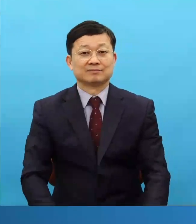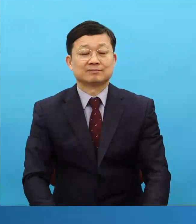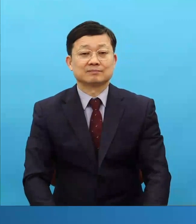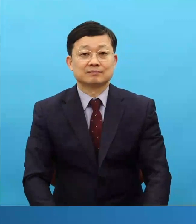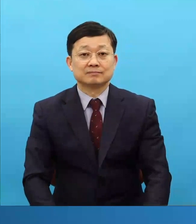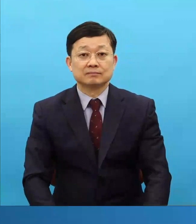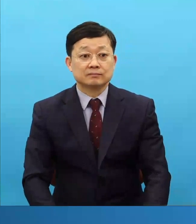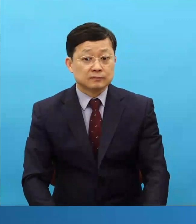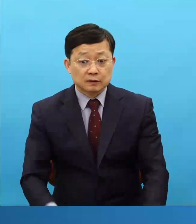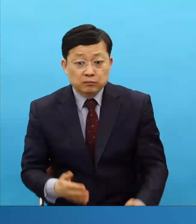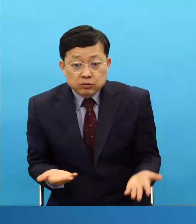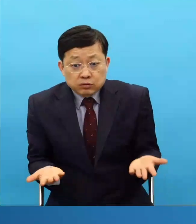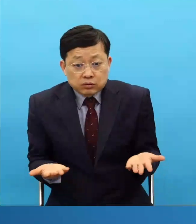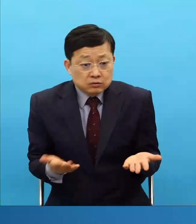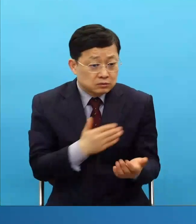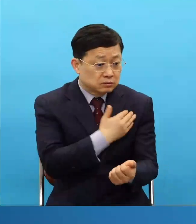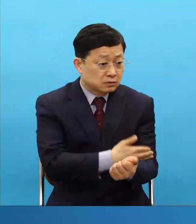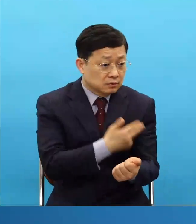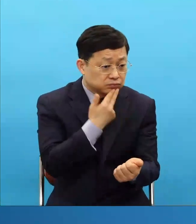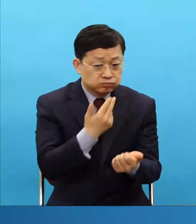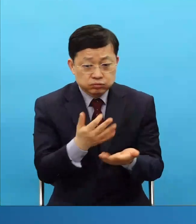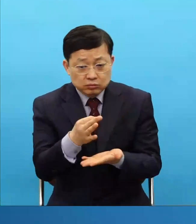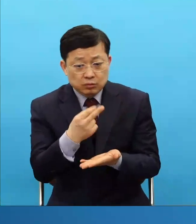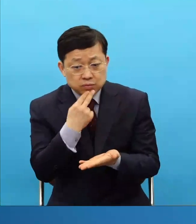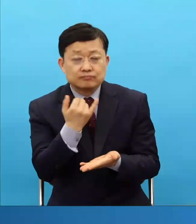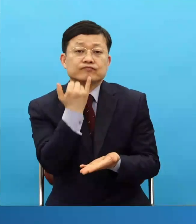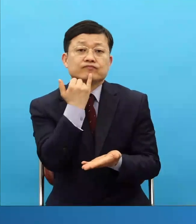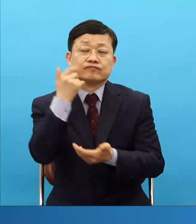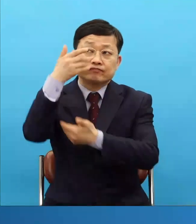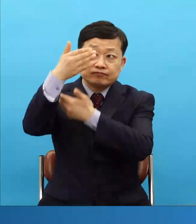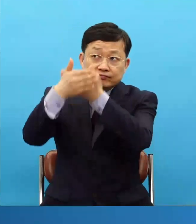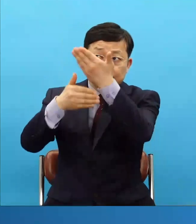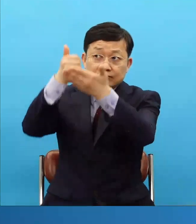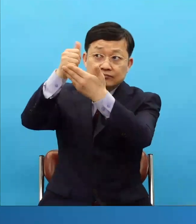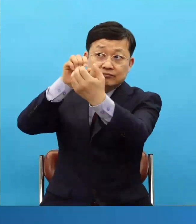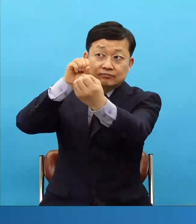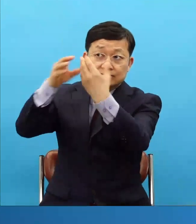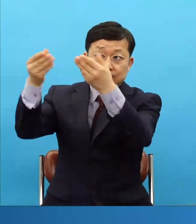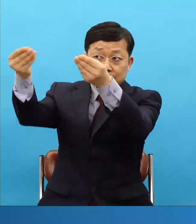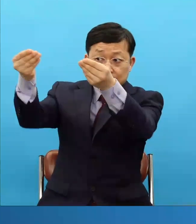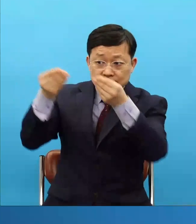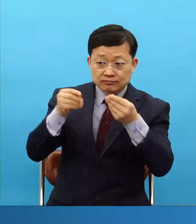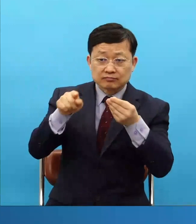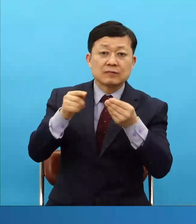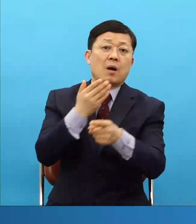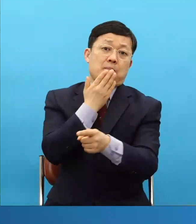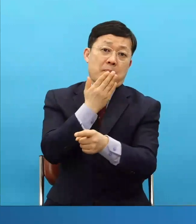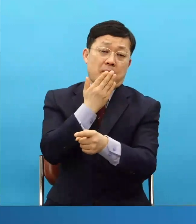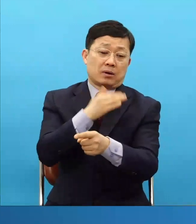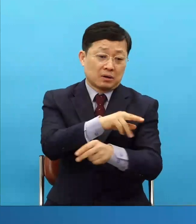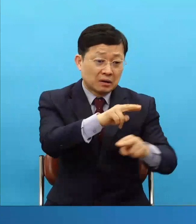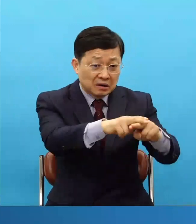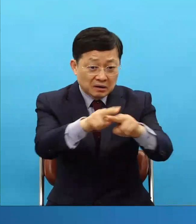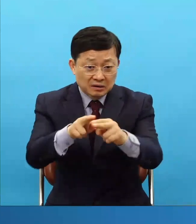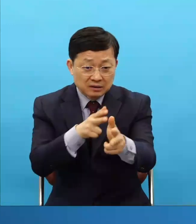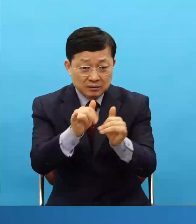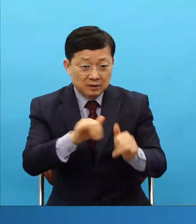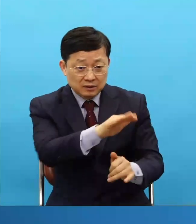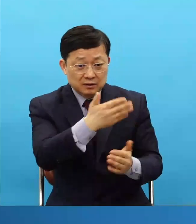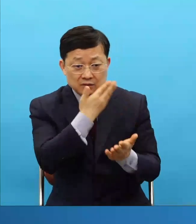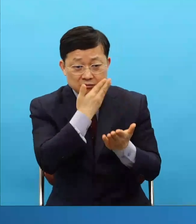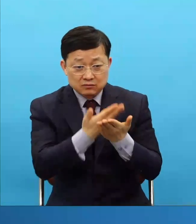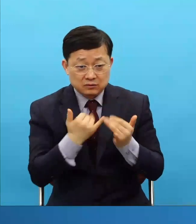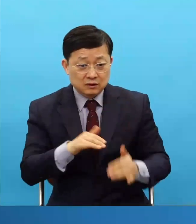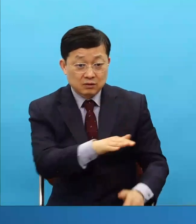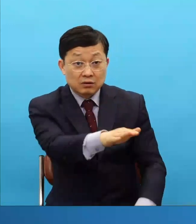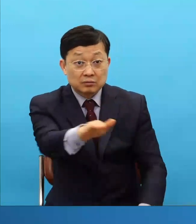여러분 가진 거 없어도 됩니다. 하나님이 응답하셔야 되니까. It's okay even if you don't have anything because God must answer you. 여기 앉은 모든 산업인들